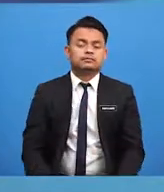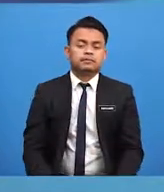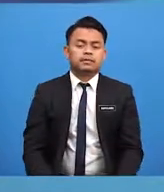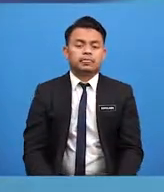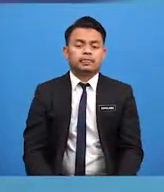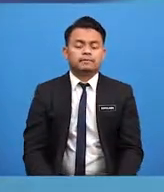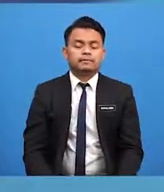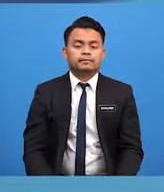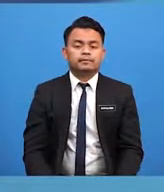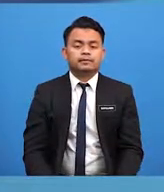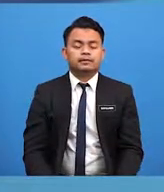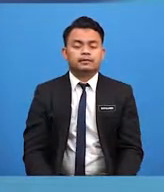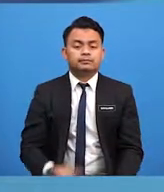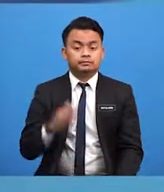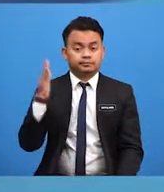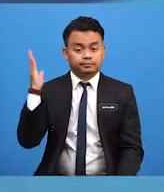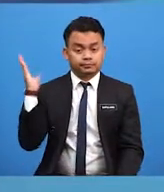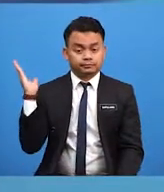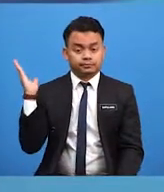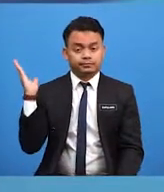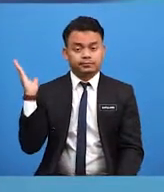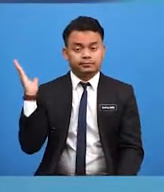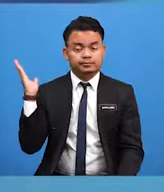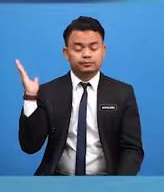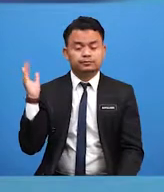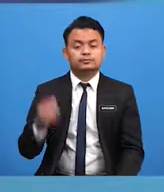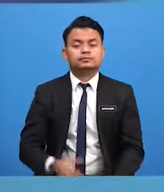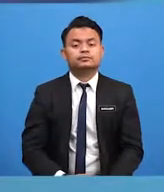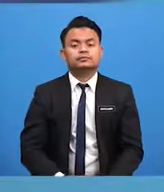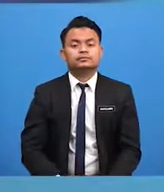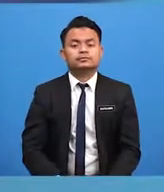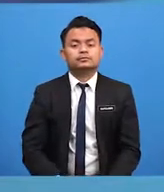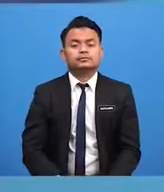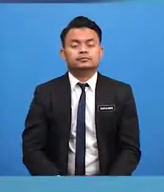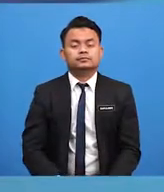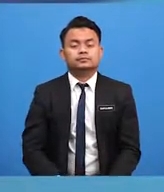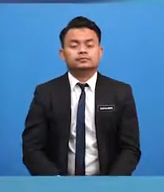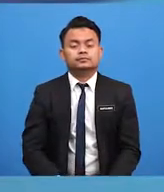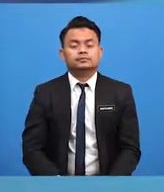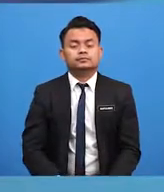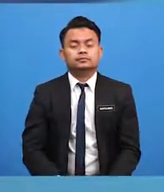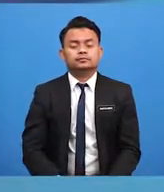Secara ringkasnya, carta alir proses kerja stok ayam adalah seperti berikut.